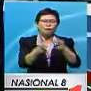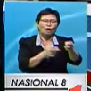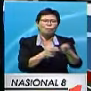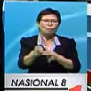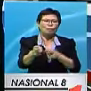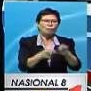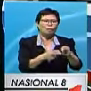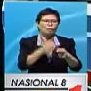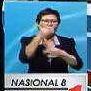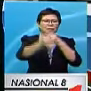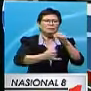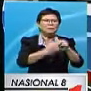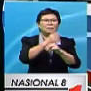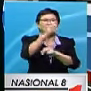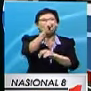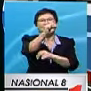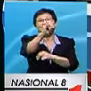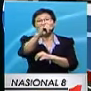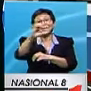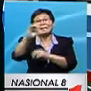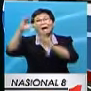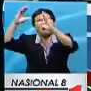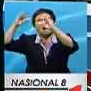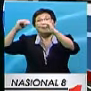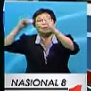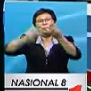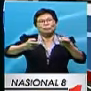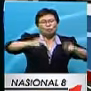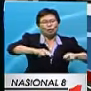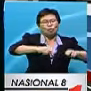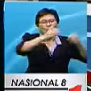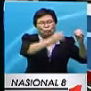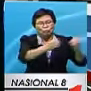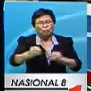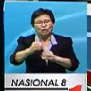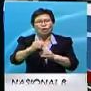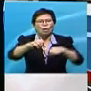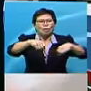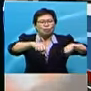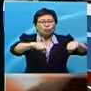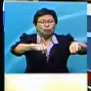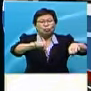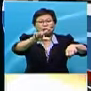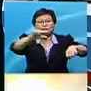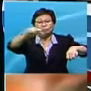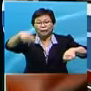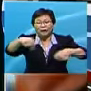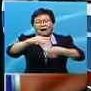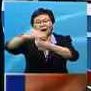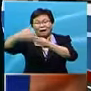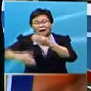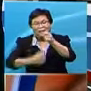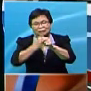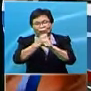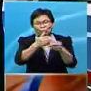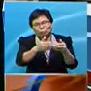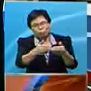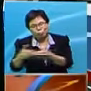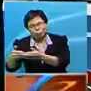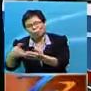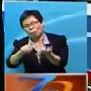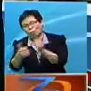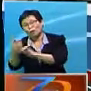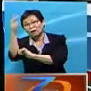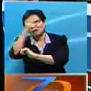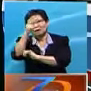Pengurusan Lita Antarabangsa Sepang SIC berharap kontrak penganjuran MotoGP di Malaysia yang berakhir tahun ini akan dilanjutkan pihak